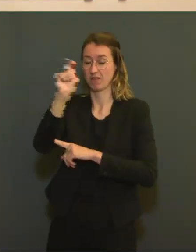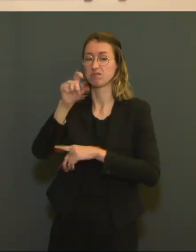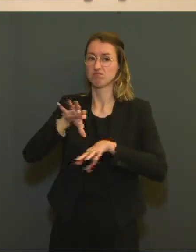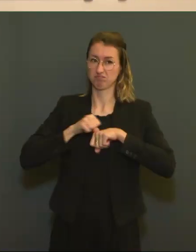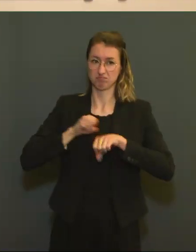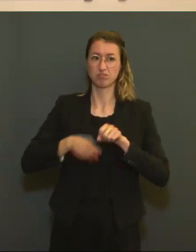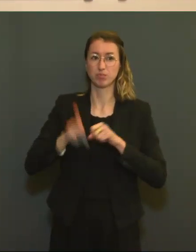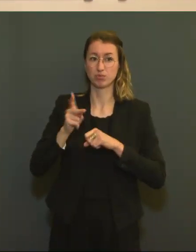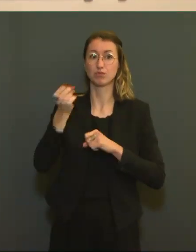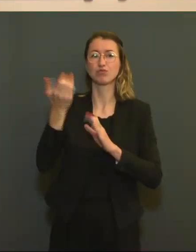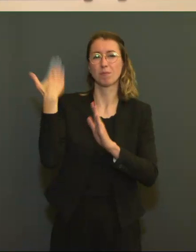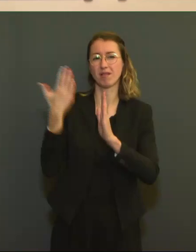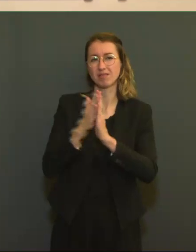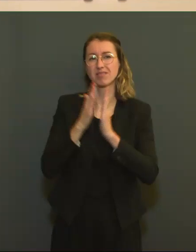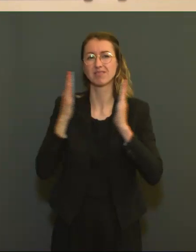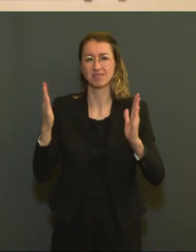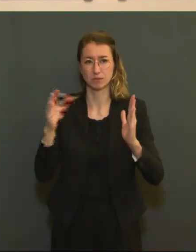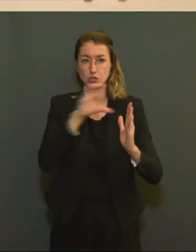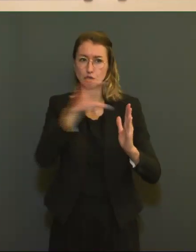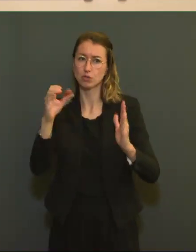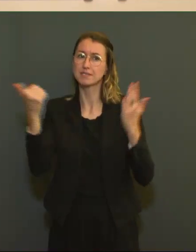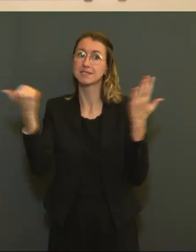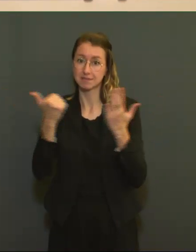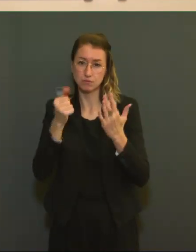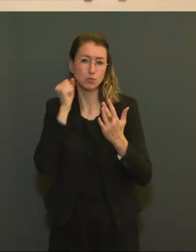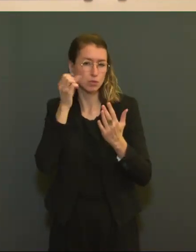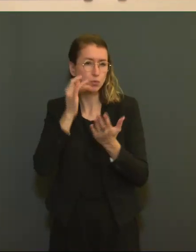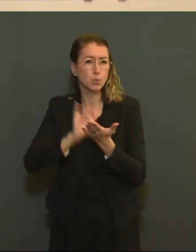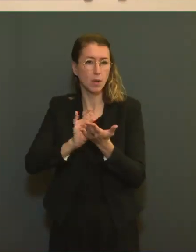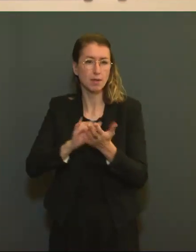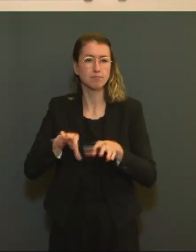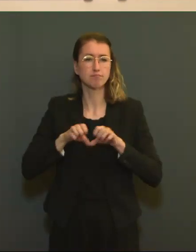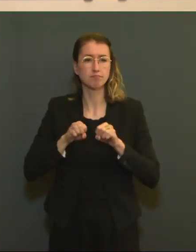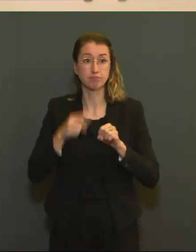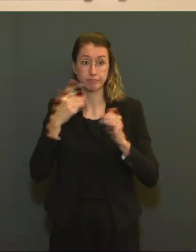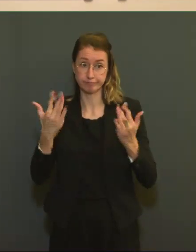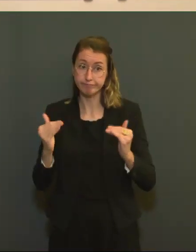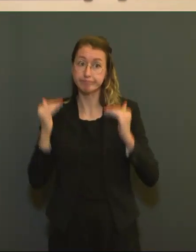dernière, ce qui est de nouveau une augmentation de proche de 30% par rapport à la semaine qui précède.